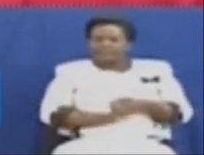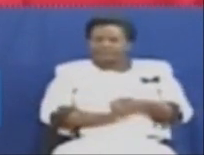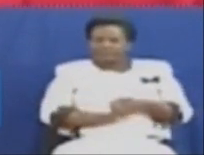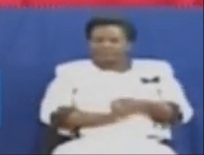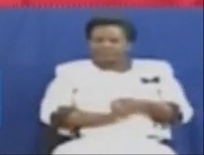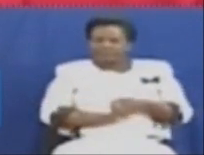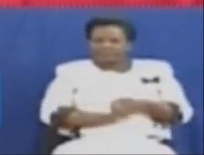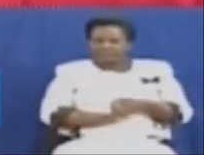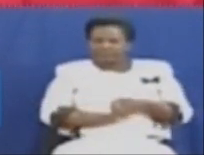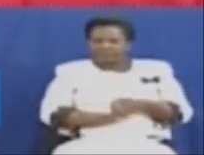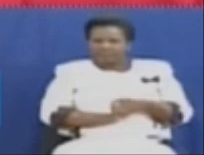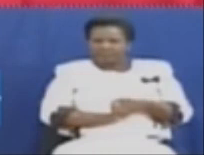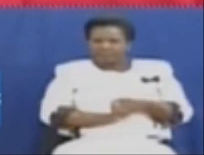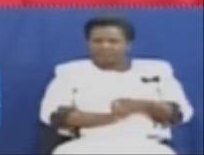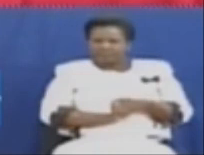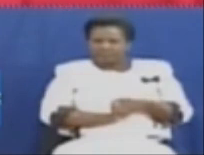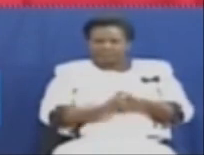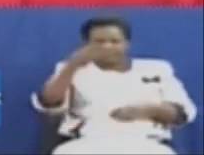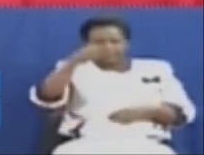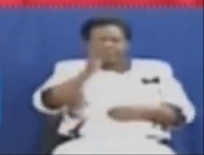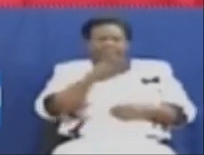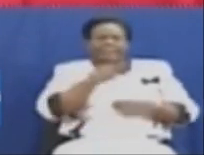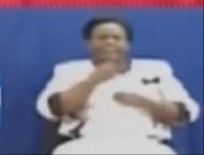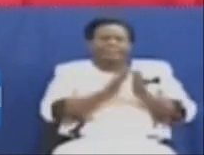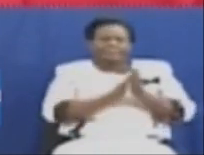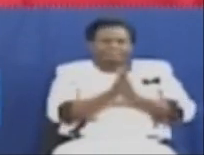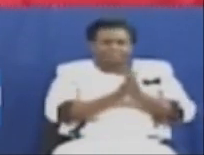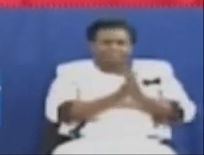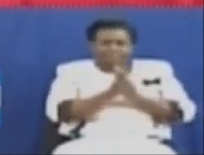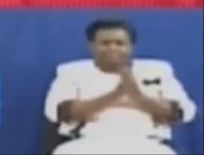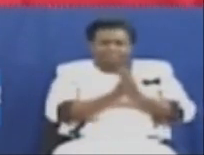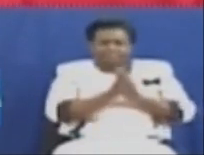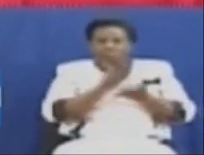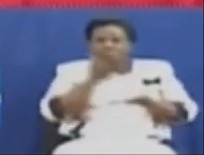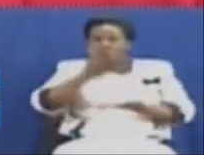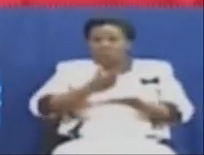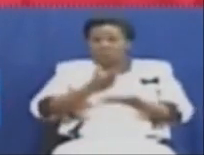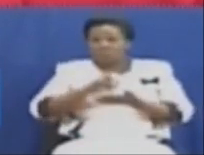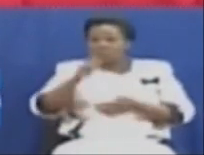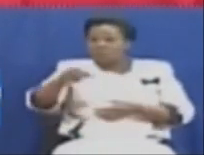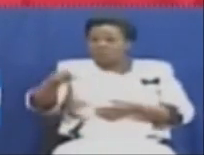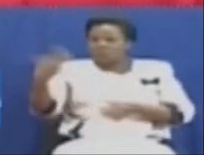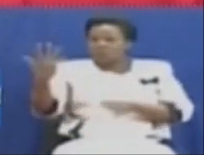ni azma ya serikali yetu kuwapatia wananchi maji salama,